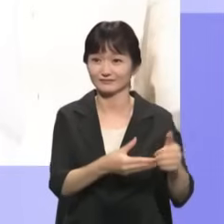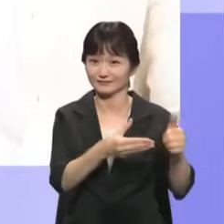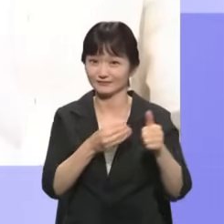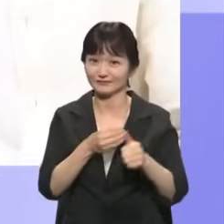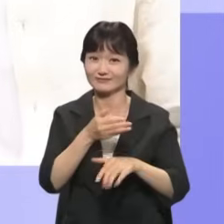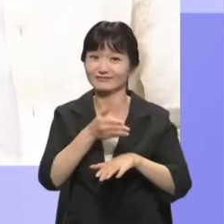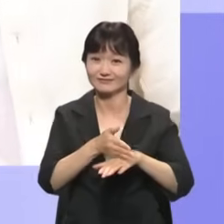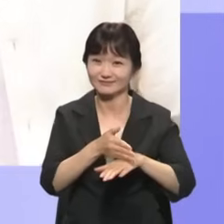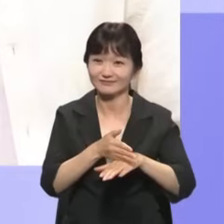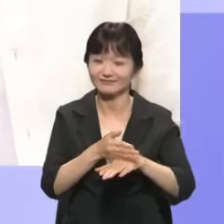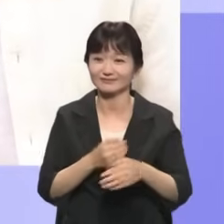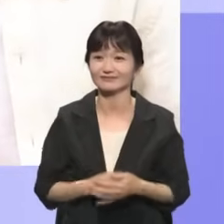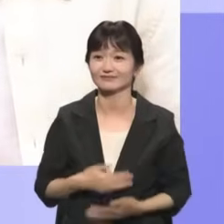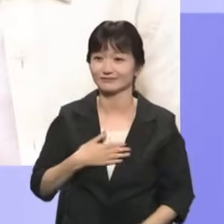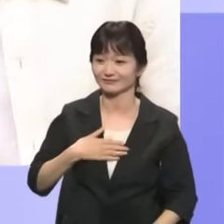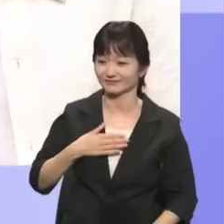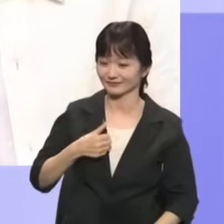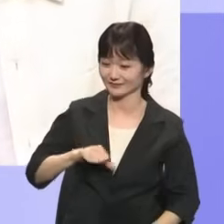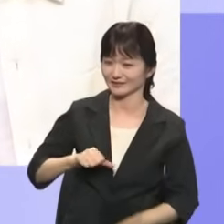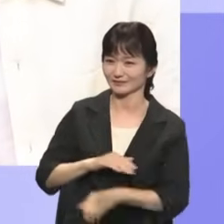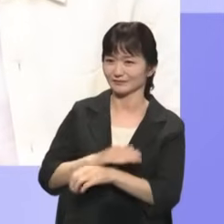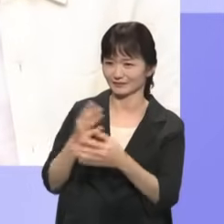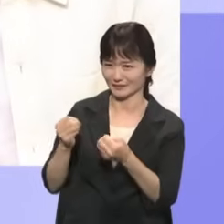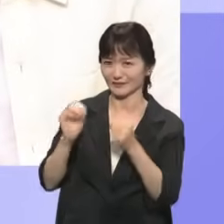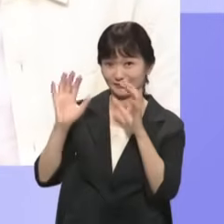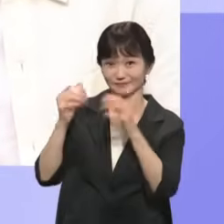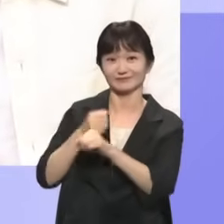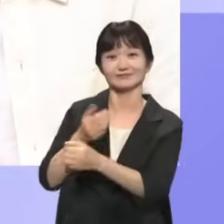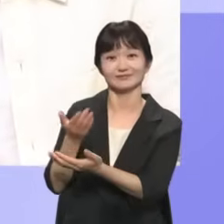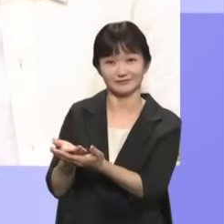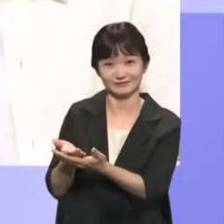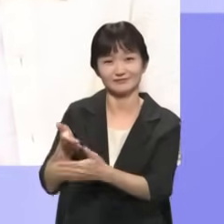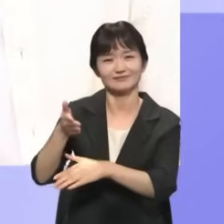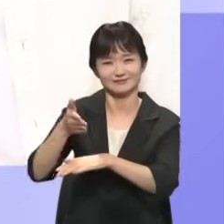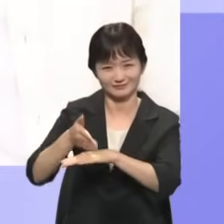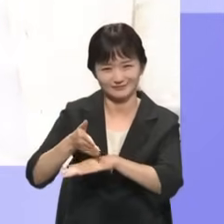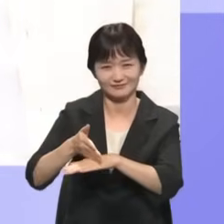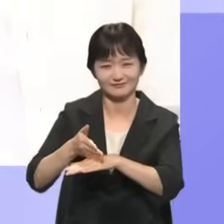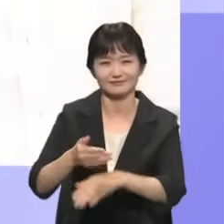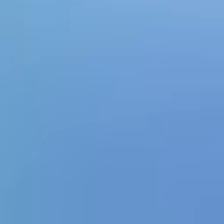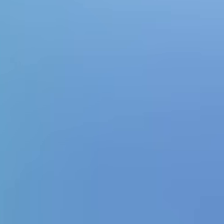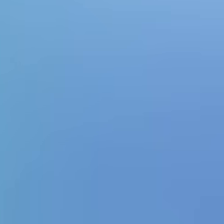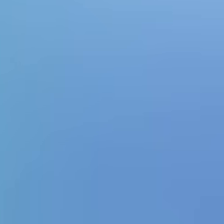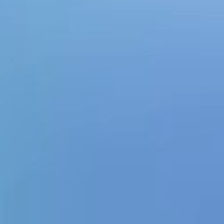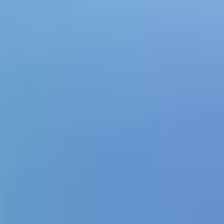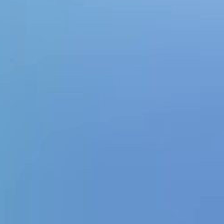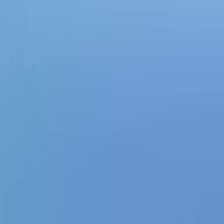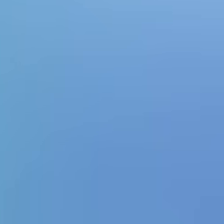감사하고요. 네. 우리 재준이 많이 응원해 주십시오. 예, 고맙습니다. 네. 감사합니다.